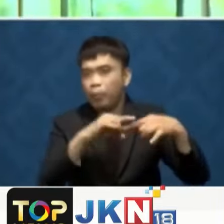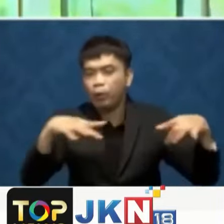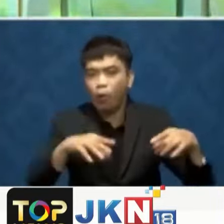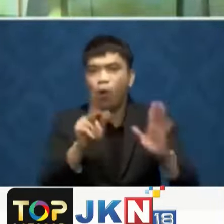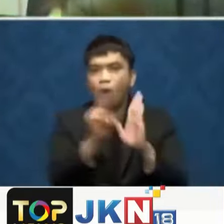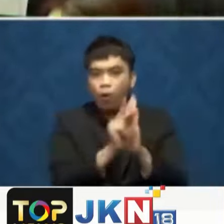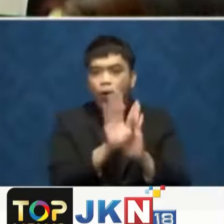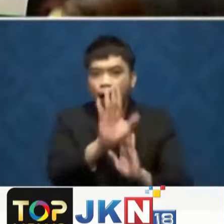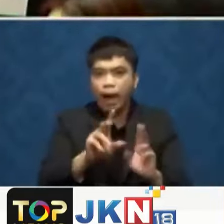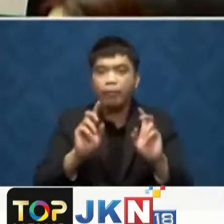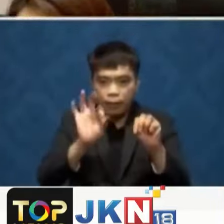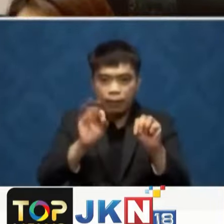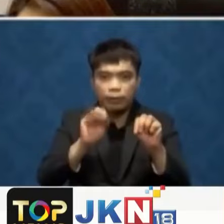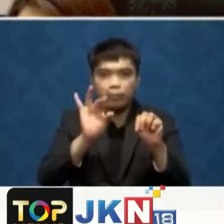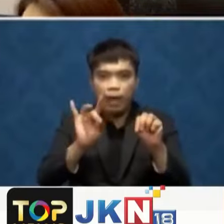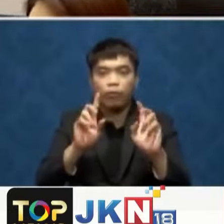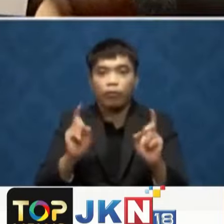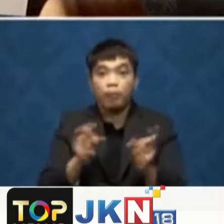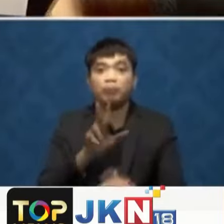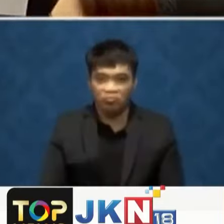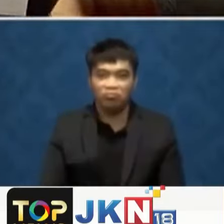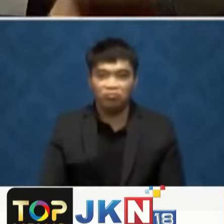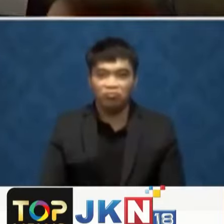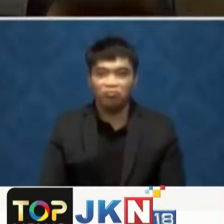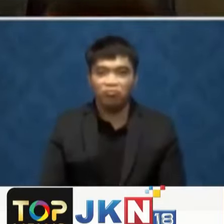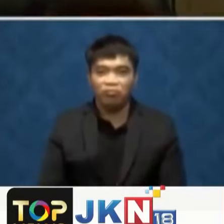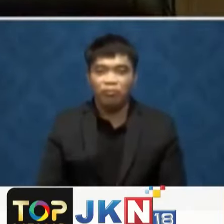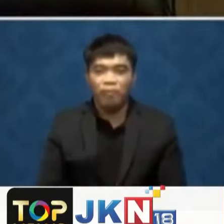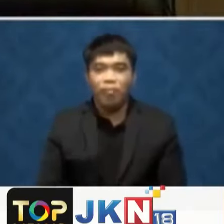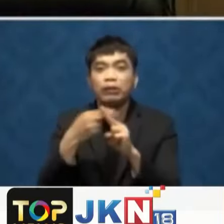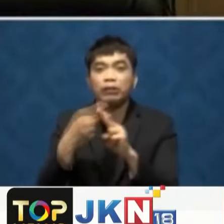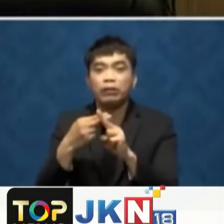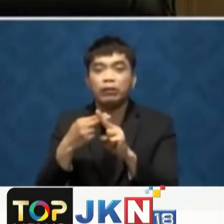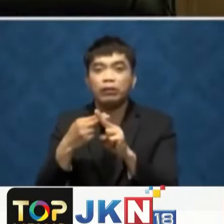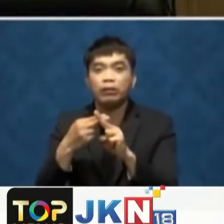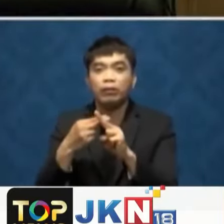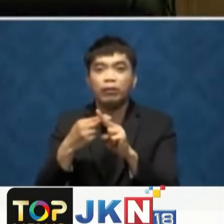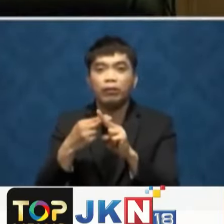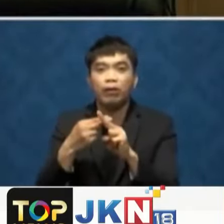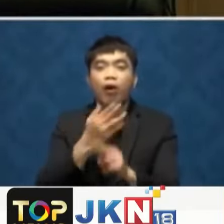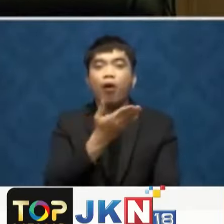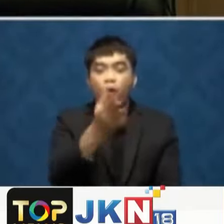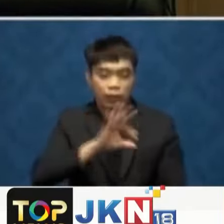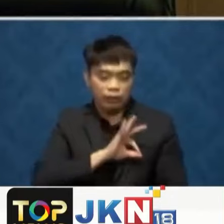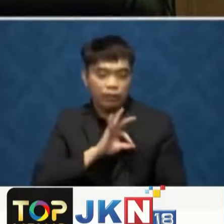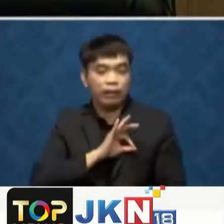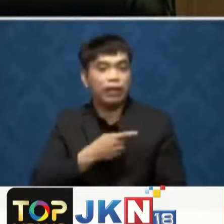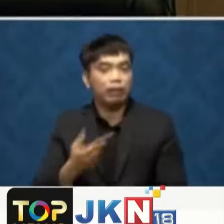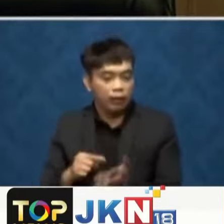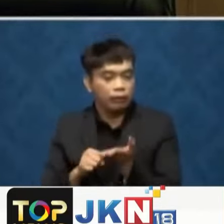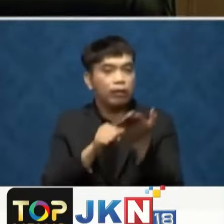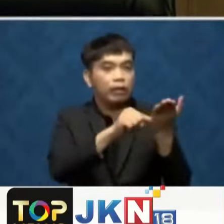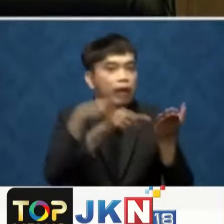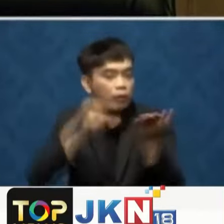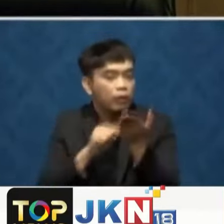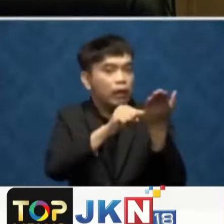วินิจฉัยเพราะว่าคำร้องเนี่ยที่สว.40คนยื่นไปเนี่ยมันไม่ใช่คดีที่มีความซับซ้อนแล้วก็เรื่องของข้อเท็จจริง